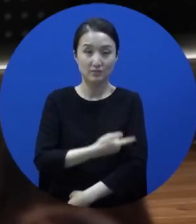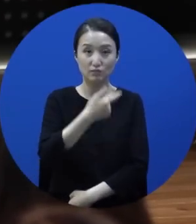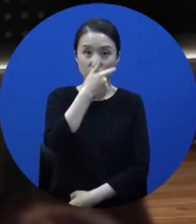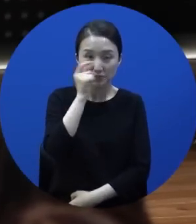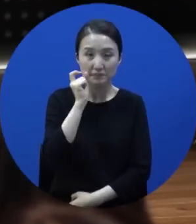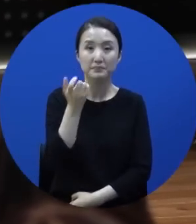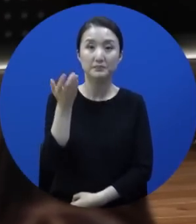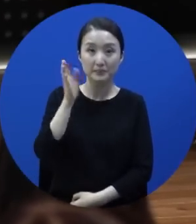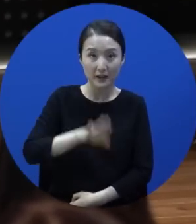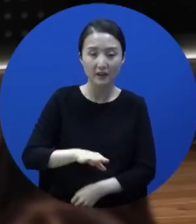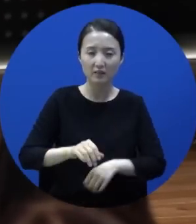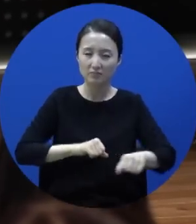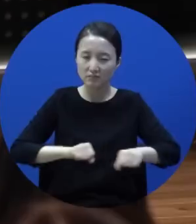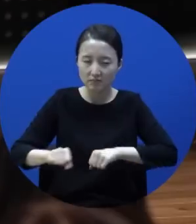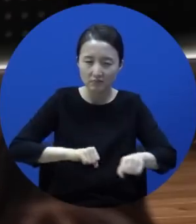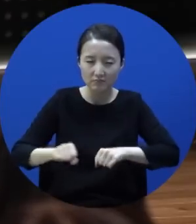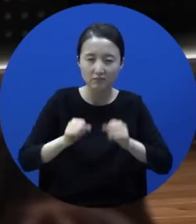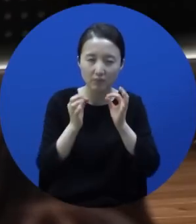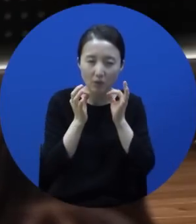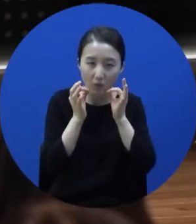얻게 됐습니다. 네.